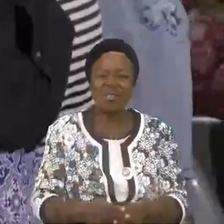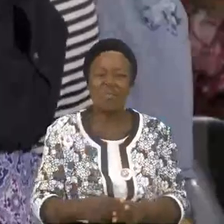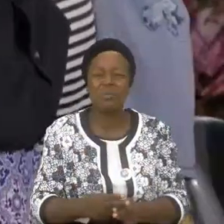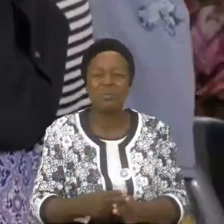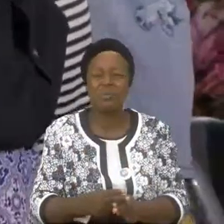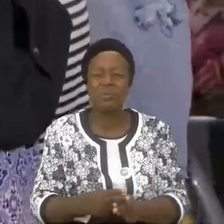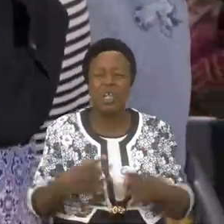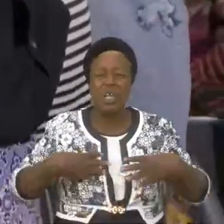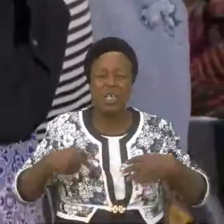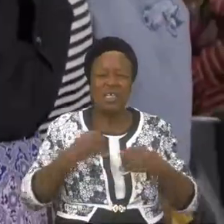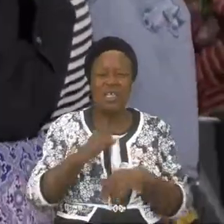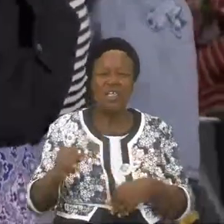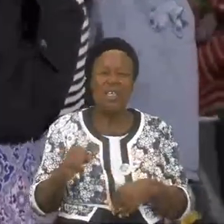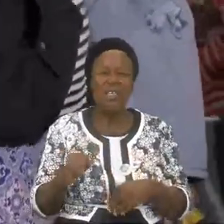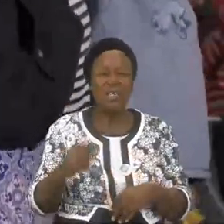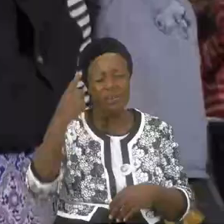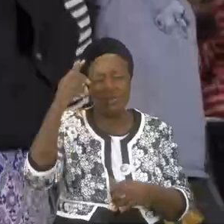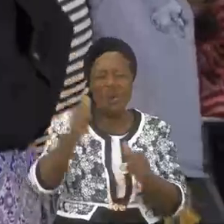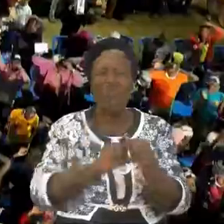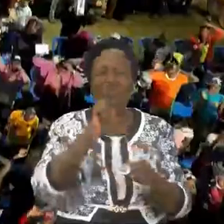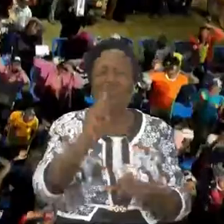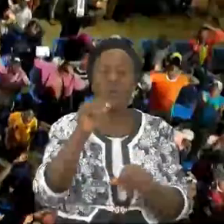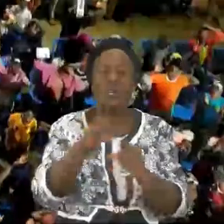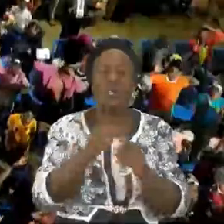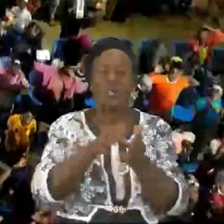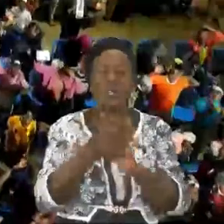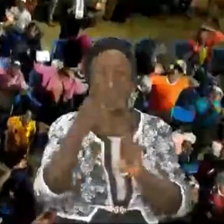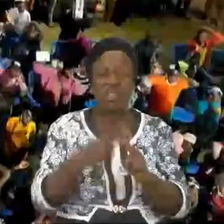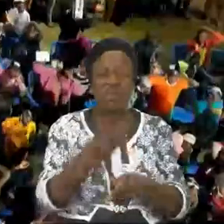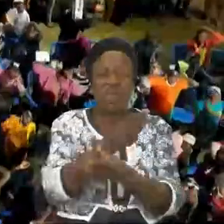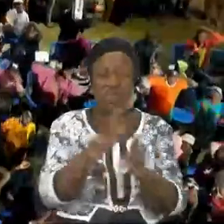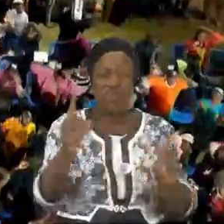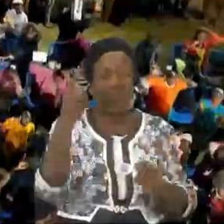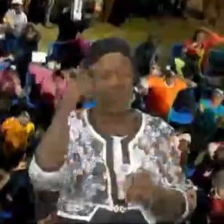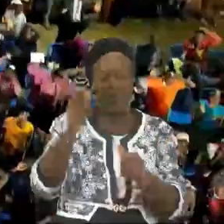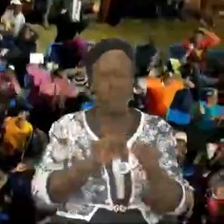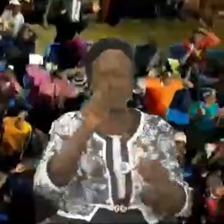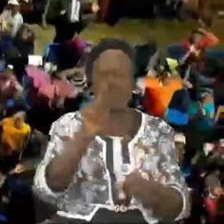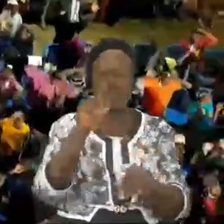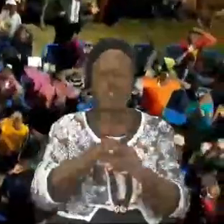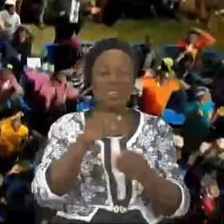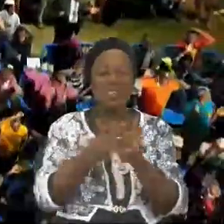Jésus. Guérison pour tout le monde. Délivrance pour tout le monde.